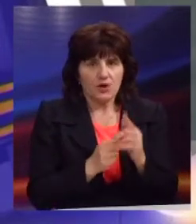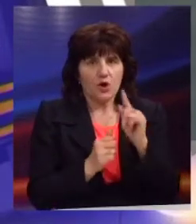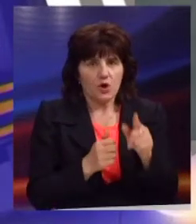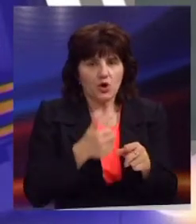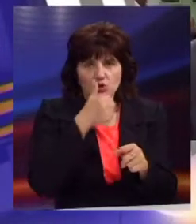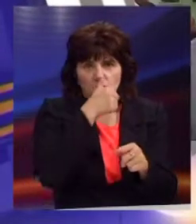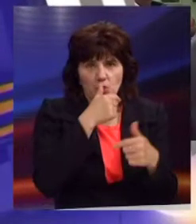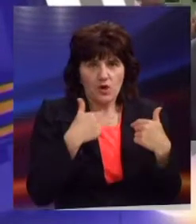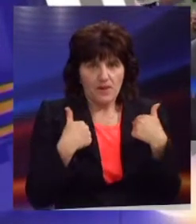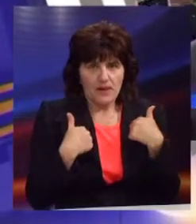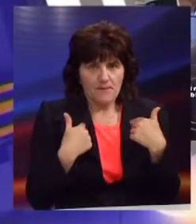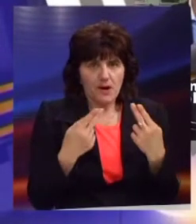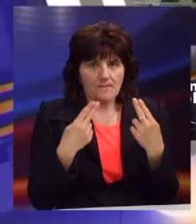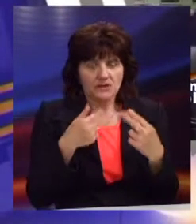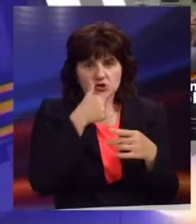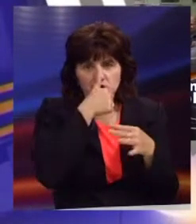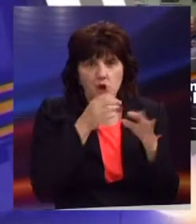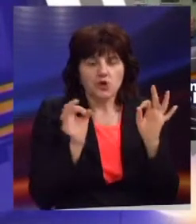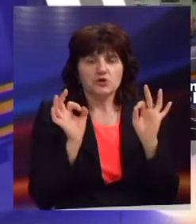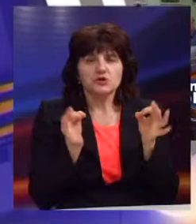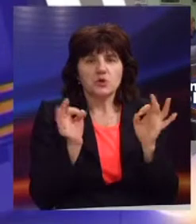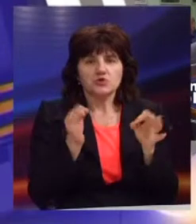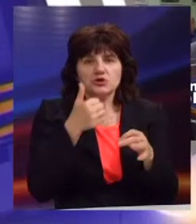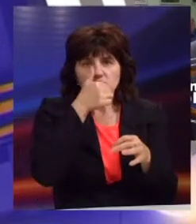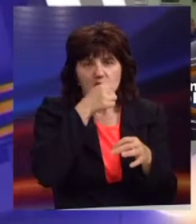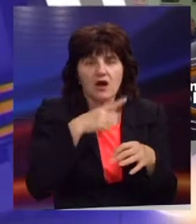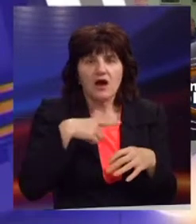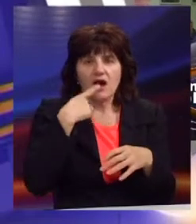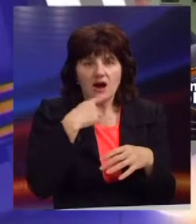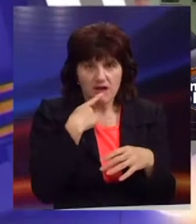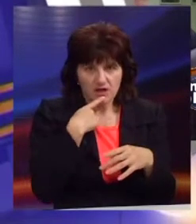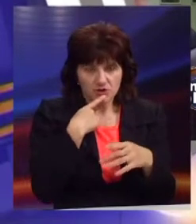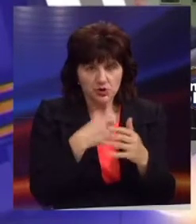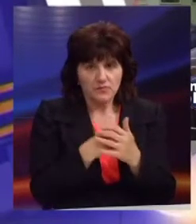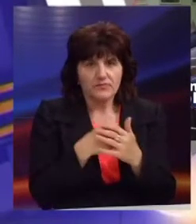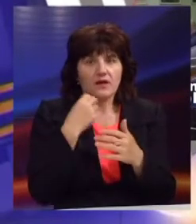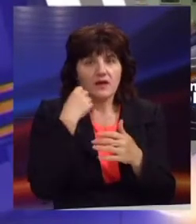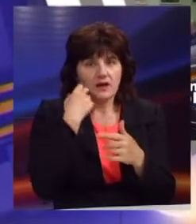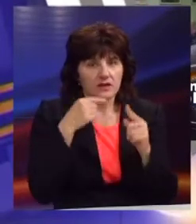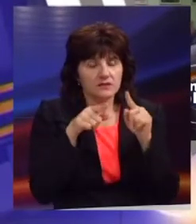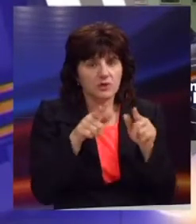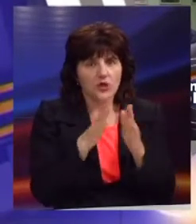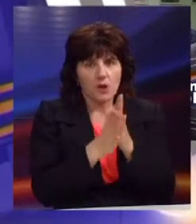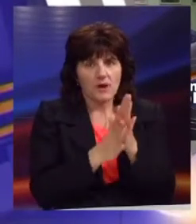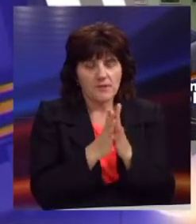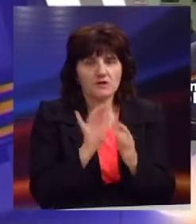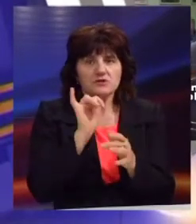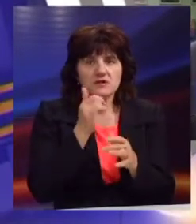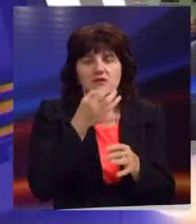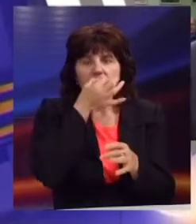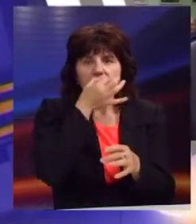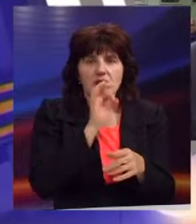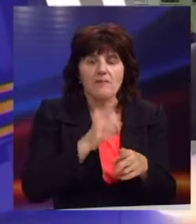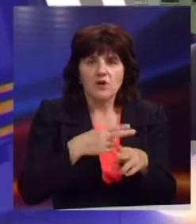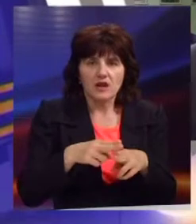je nama bitno i što smo mi očekivali od stručnjaka da kažu i od samog postupka javne rasprave kada smo o tome pričali jeste da se nađu